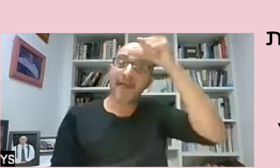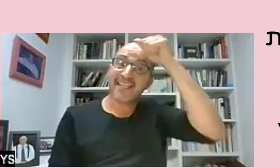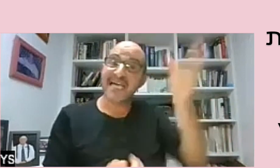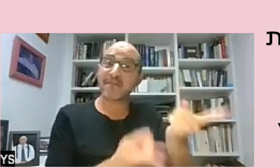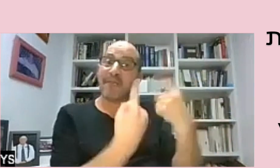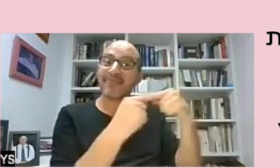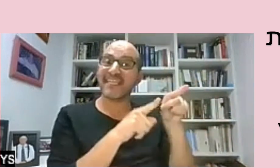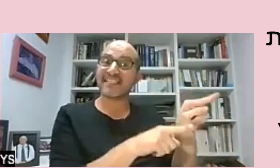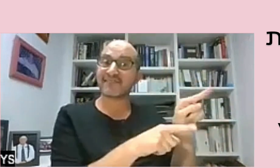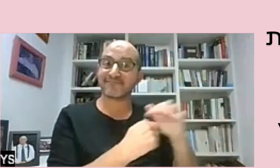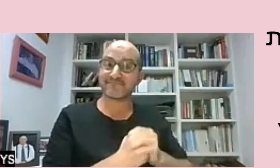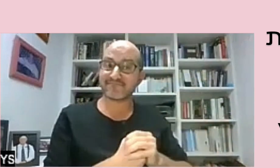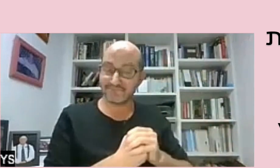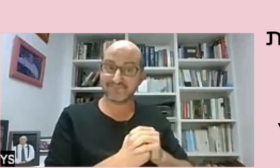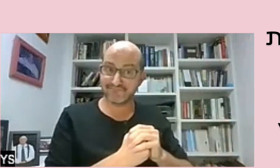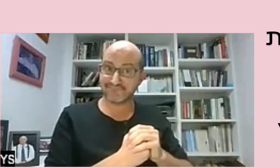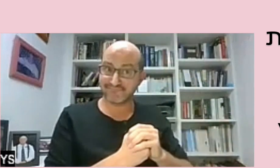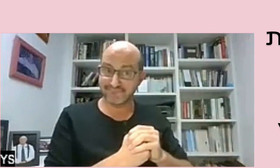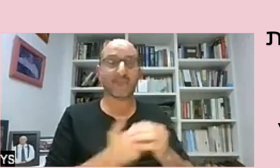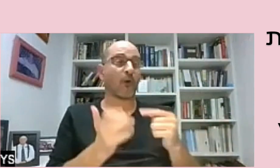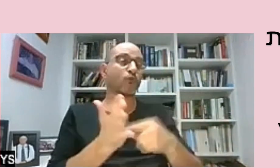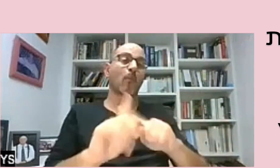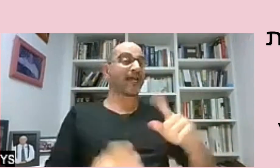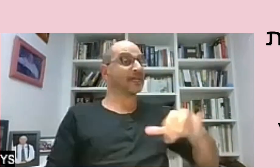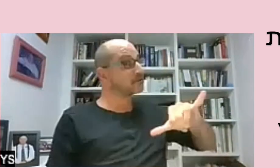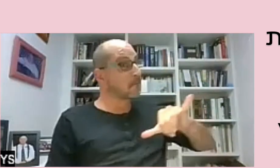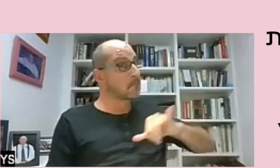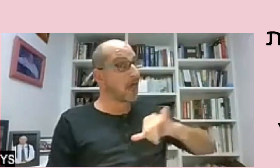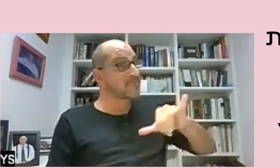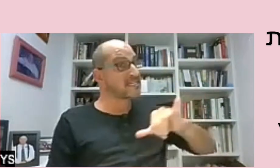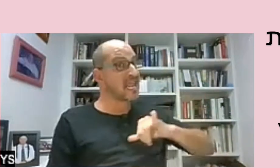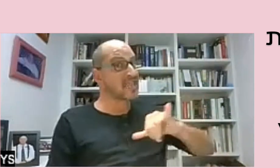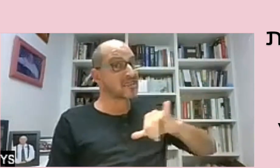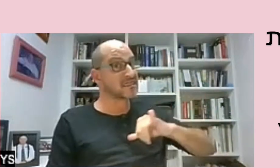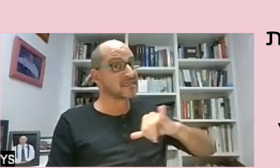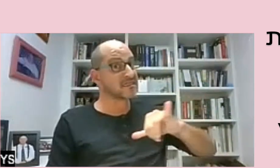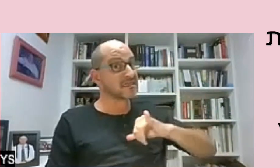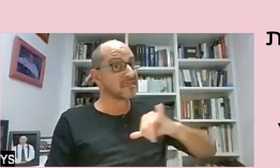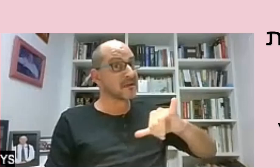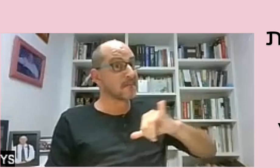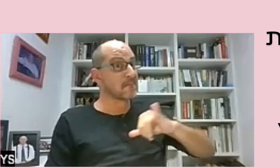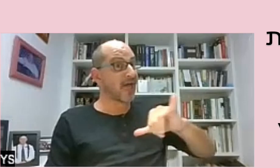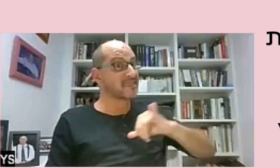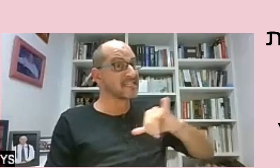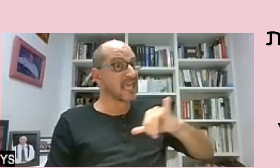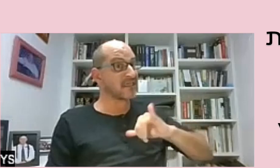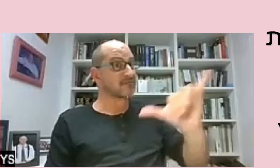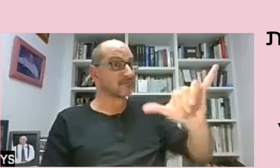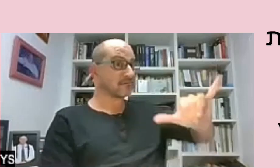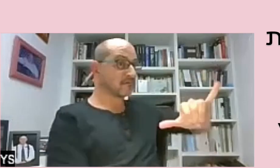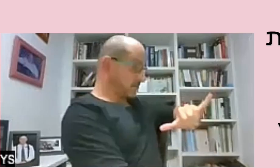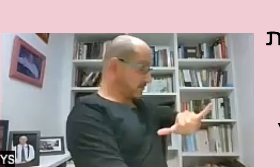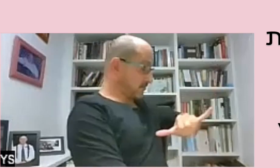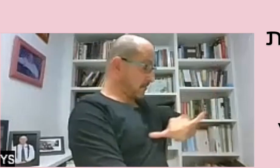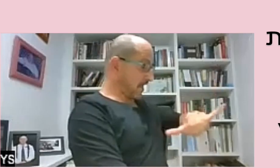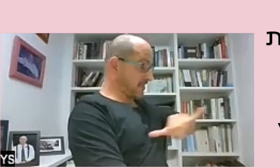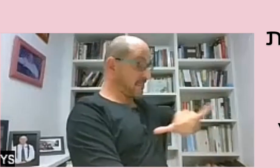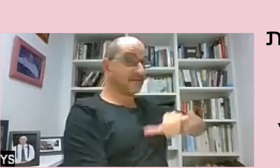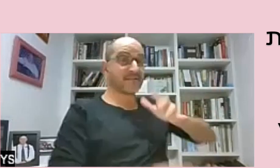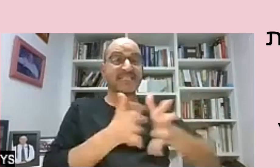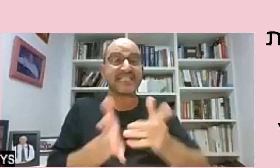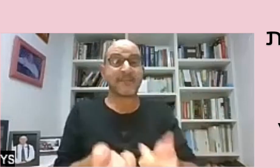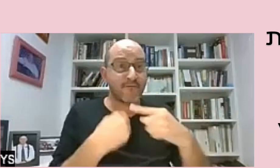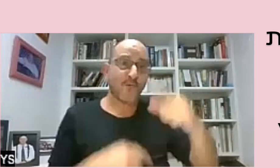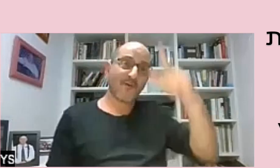הסימן הזה הוא מגרמנית, משפת הסימנים הגרמנית. דוגמה אחרת, מעניין, זה הסימן מעניין, ככה,